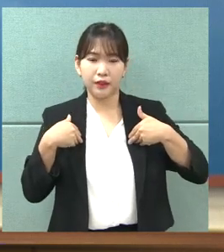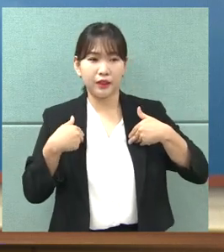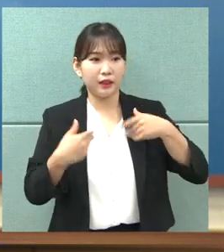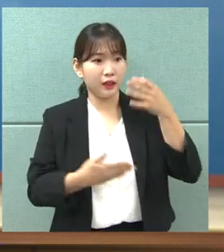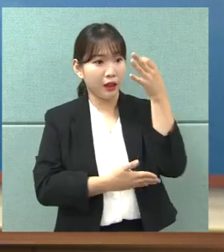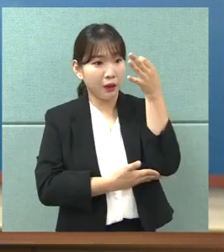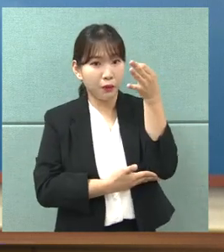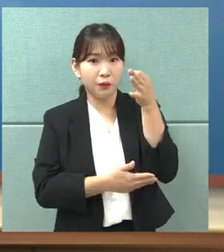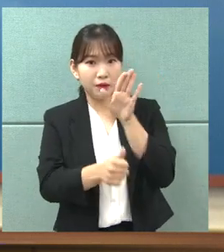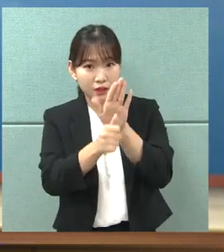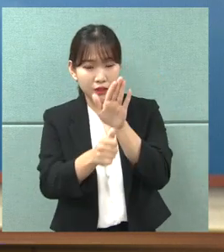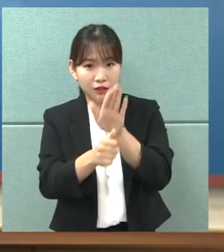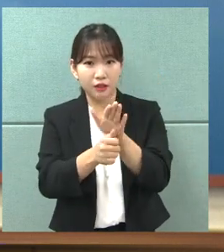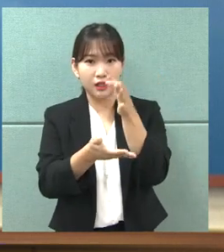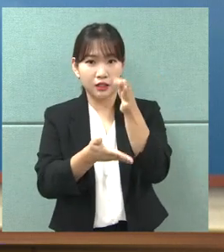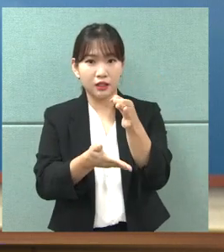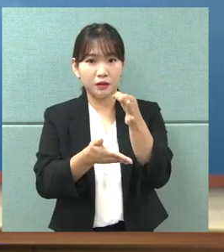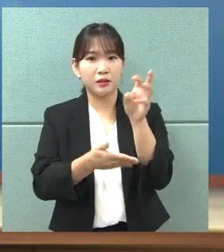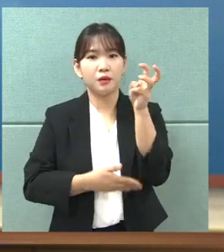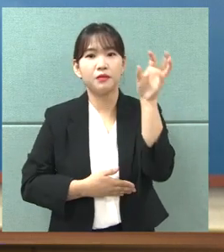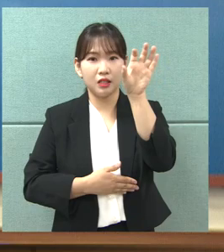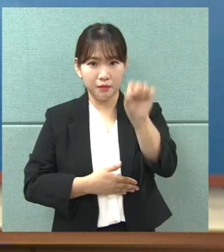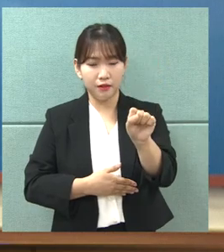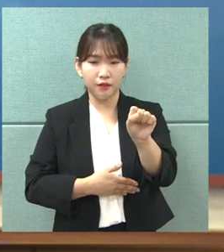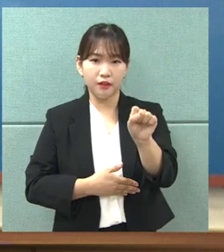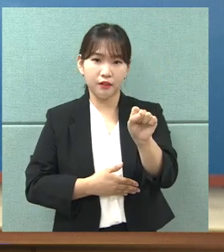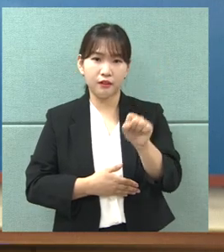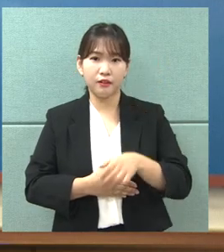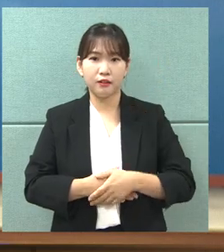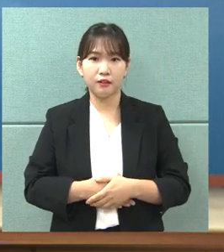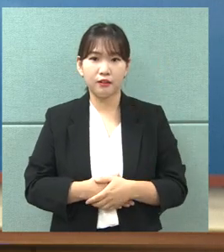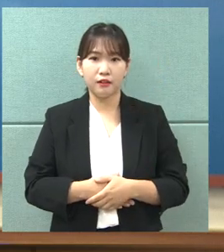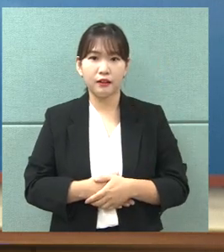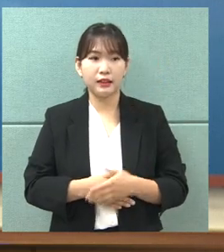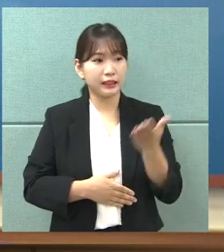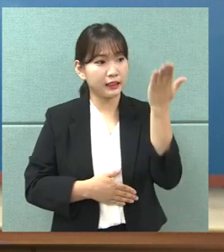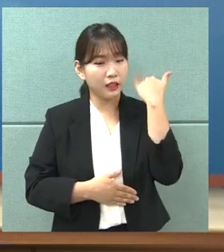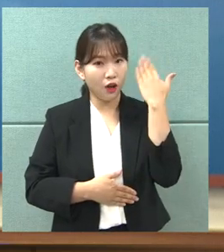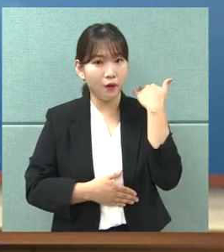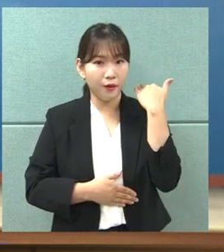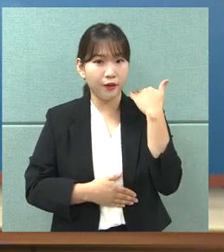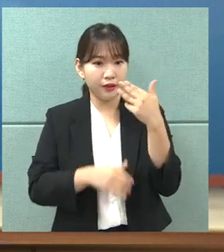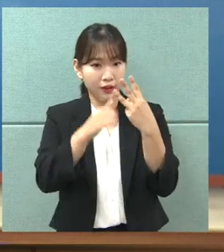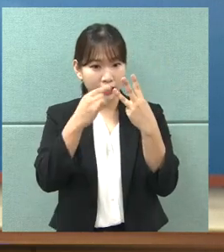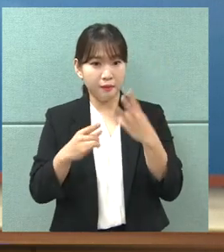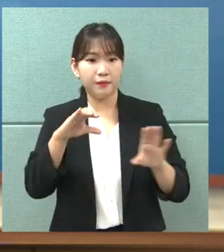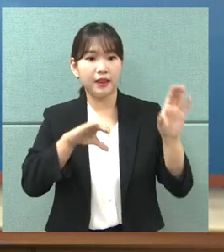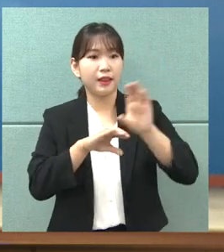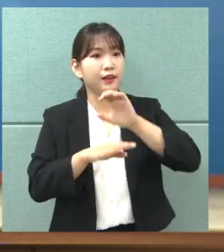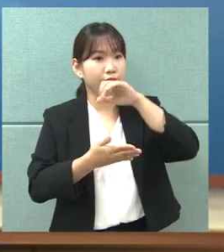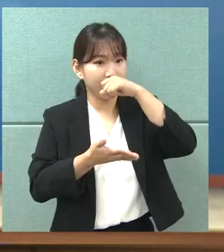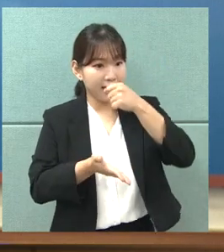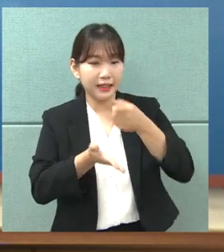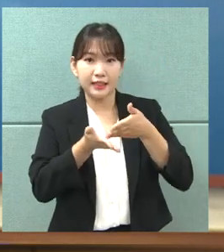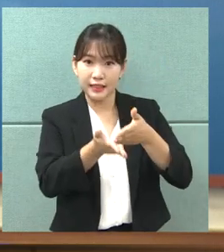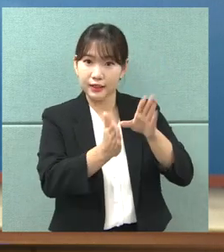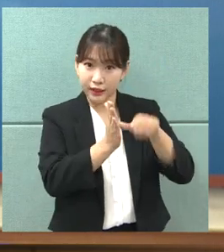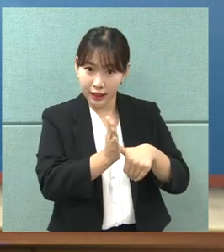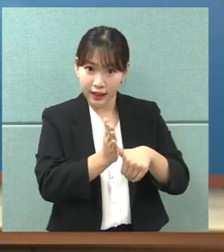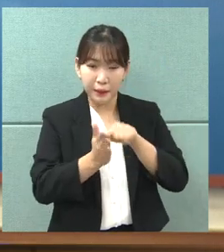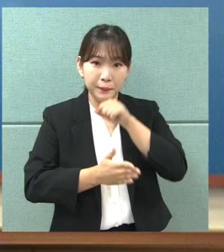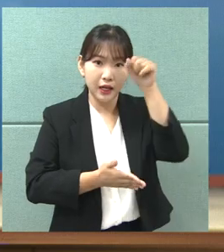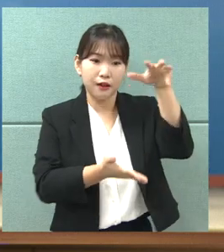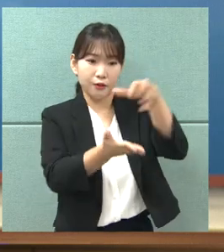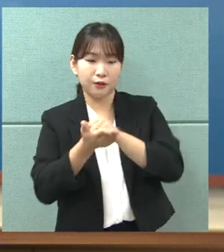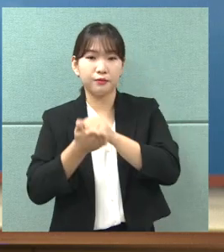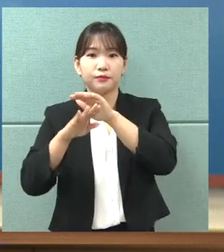재정 지원금 30억 원을 지난 제3회 추경해서 확보하였습니다